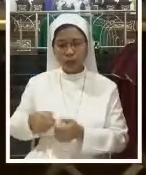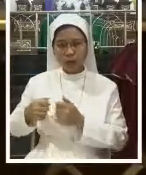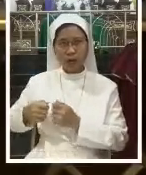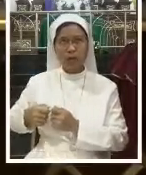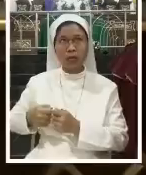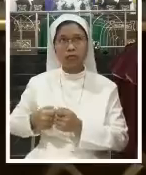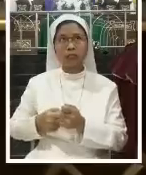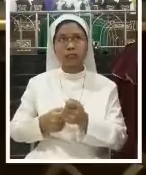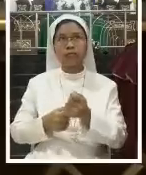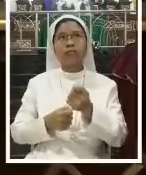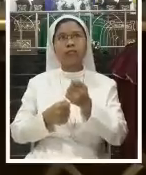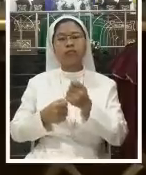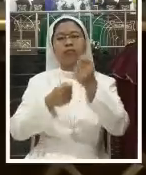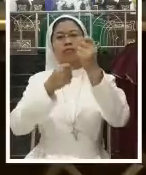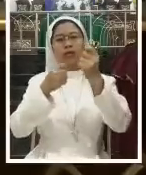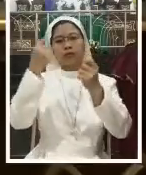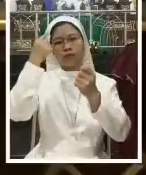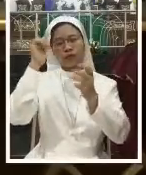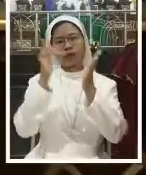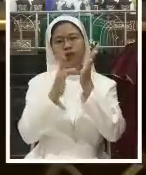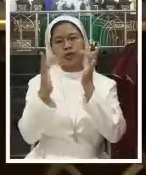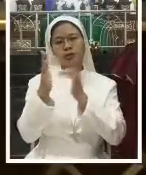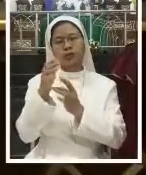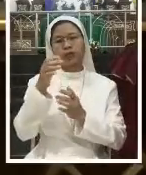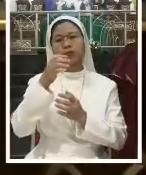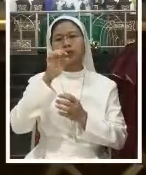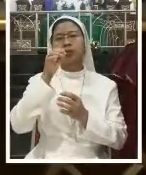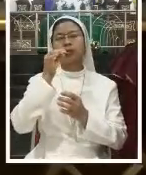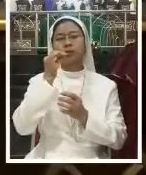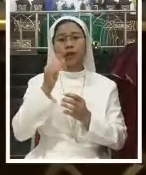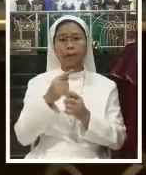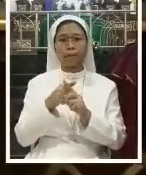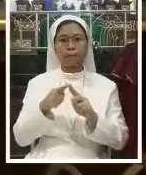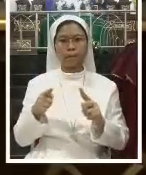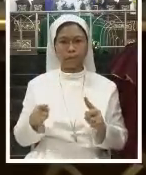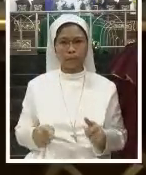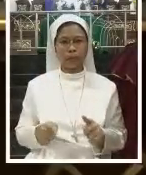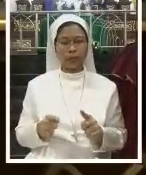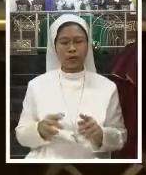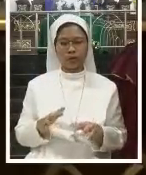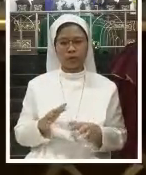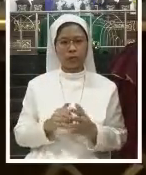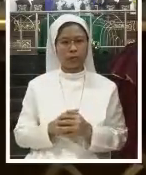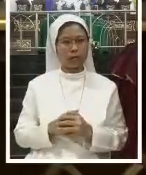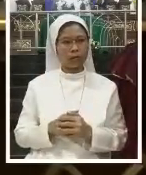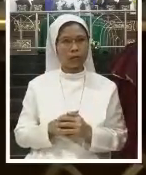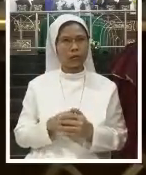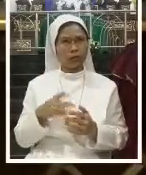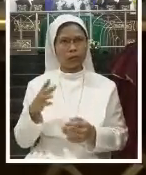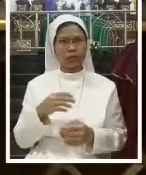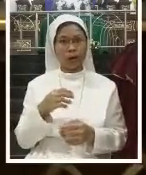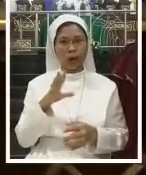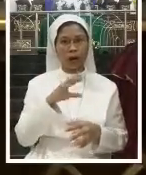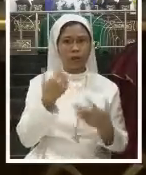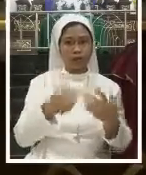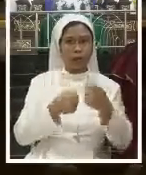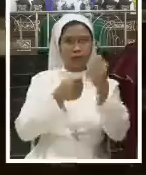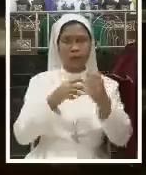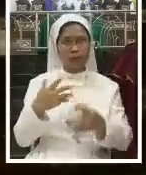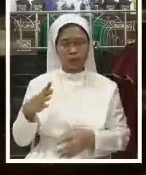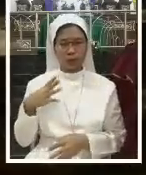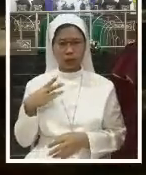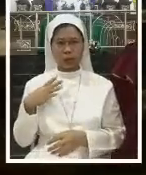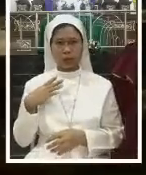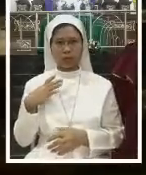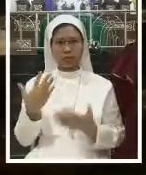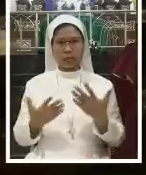sarong bagakay na ipapainom sa iya. Alagad nagsarabi ang iba. Halat, hilingon ta